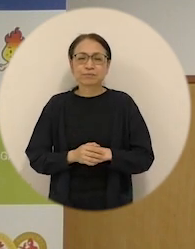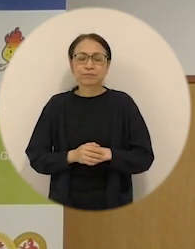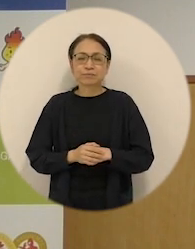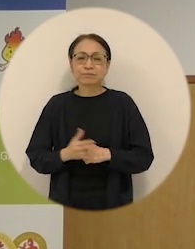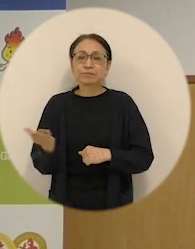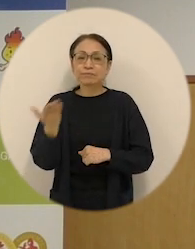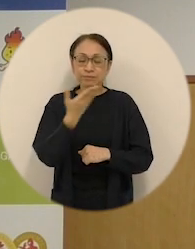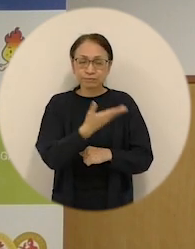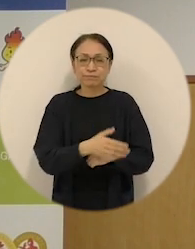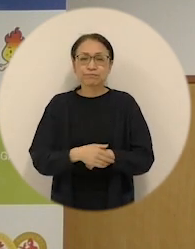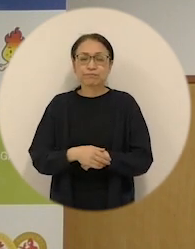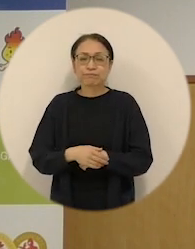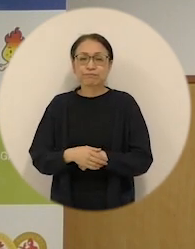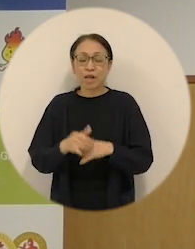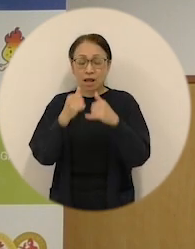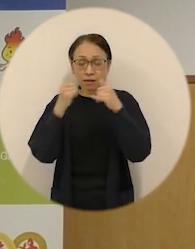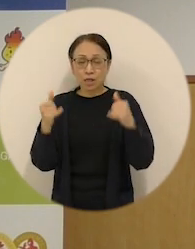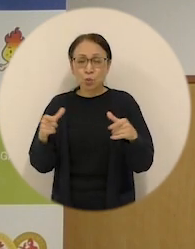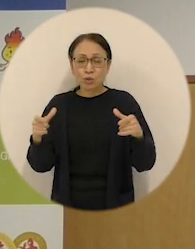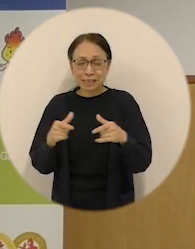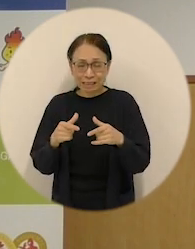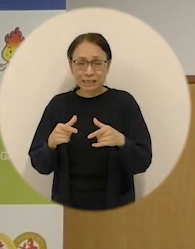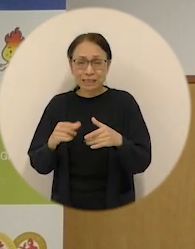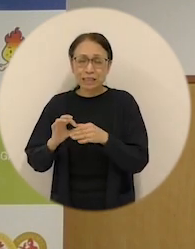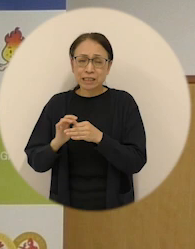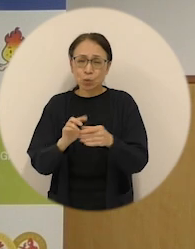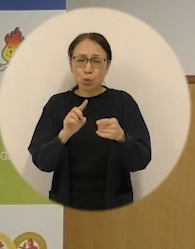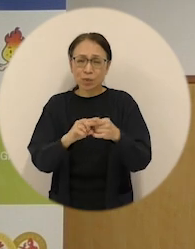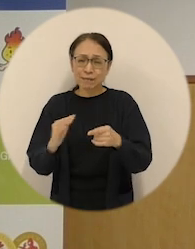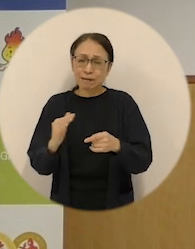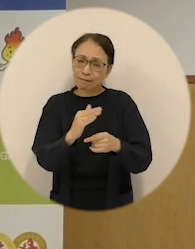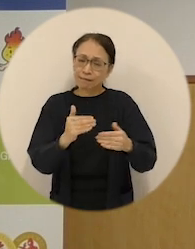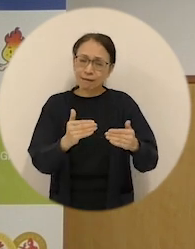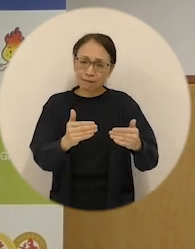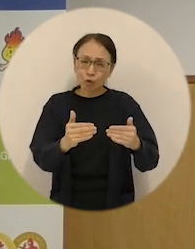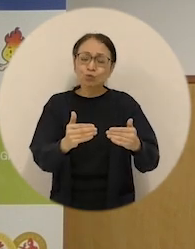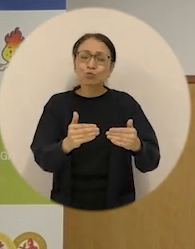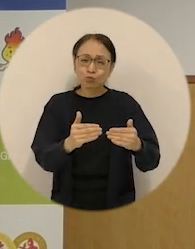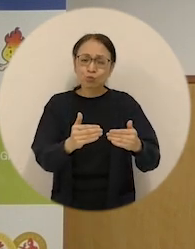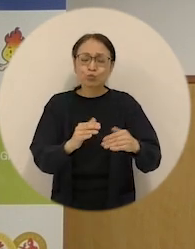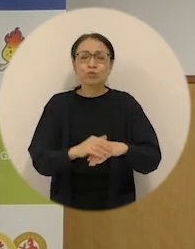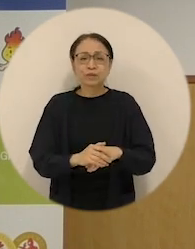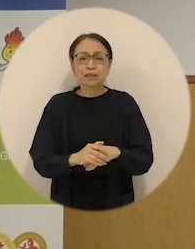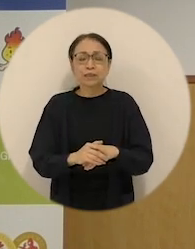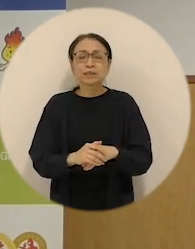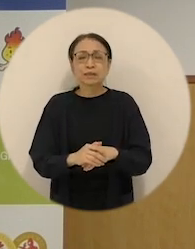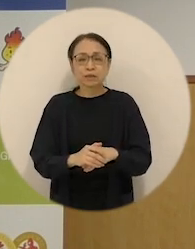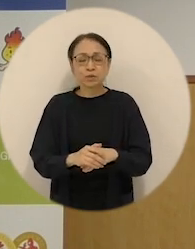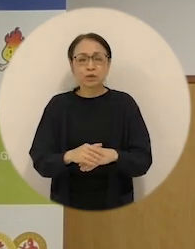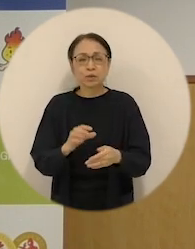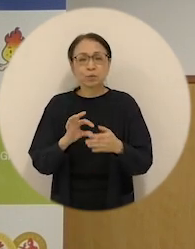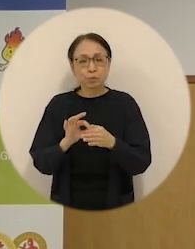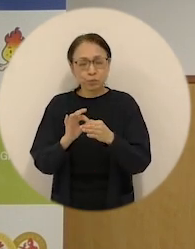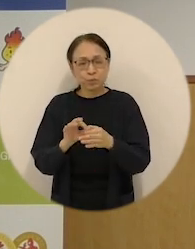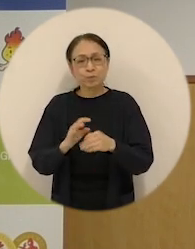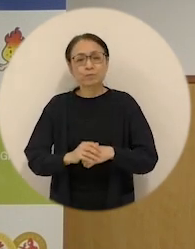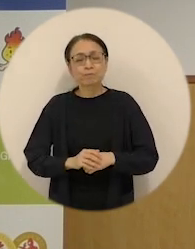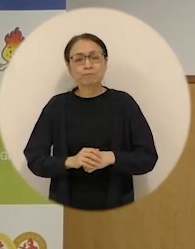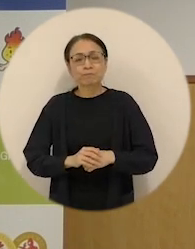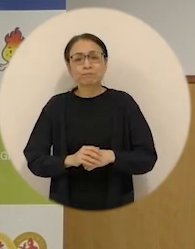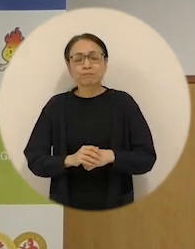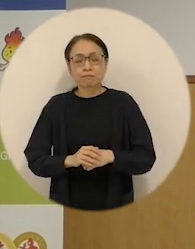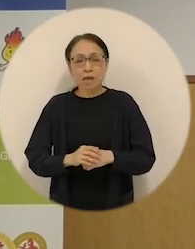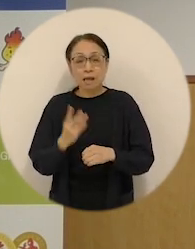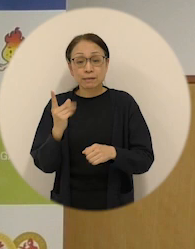次に過疎地域持続的発展計画を推進する主な事業でありますが3年目とな